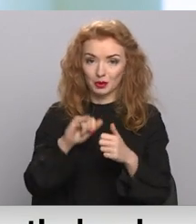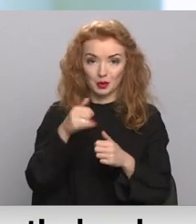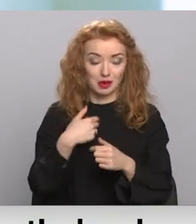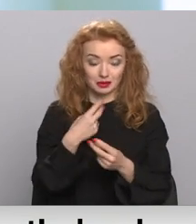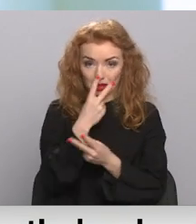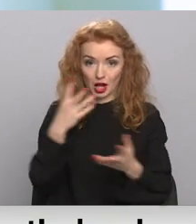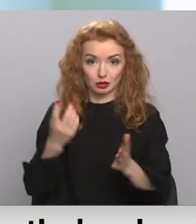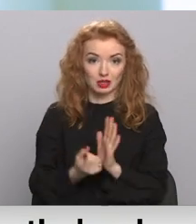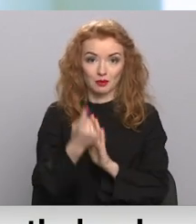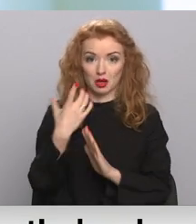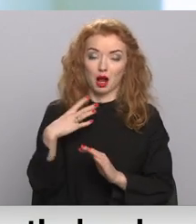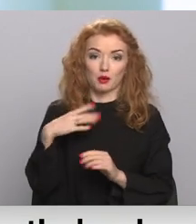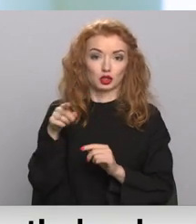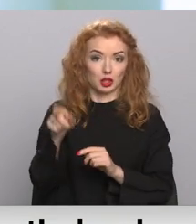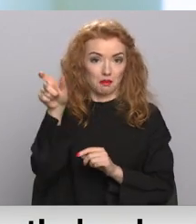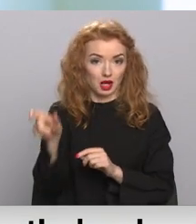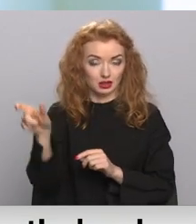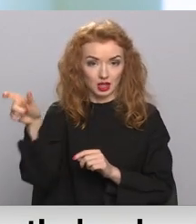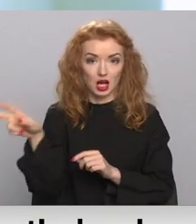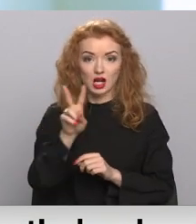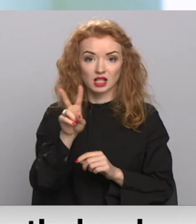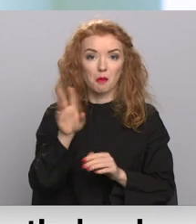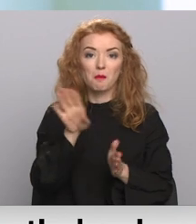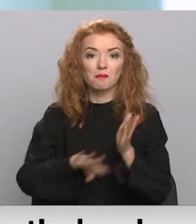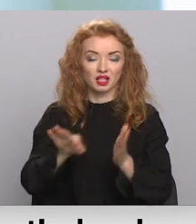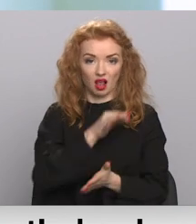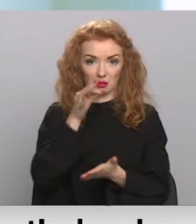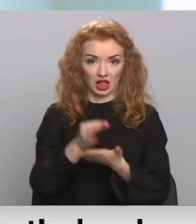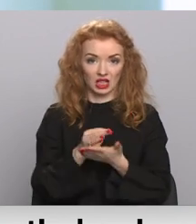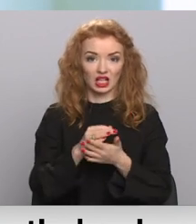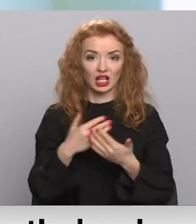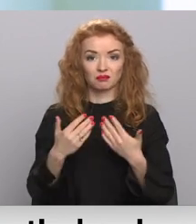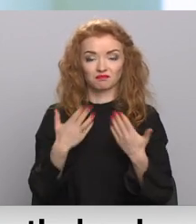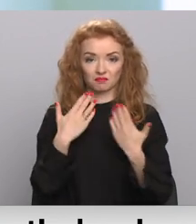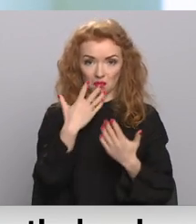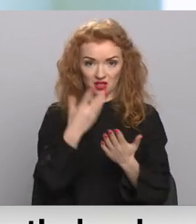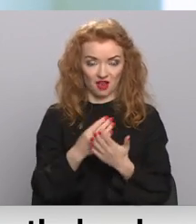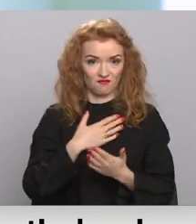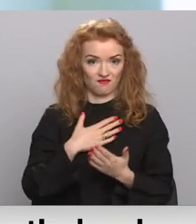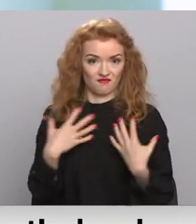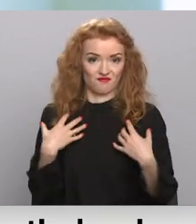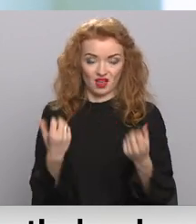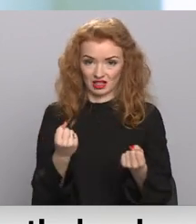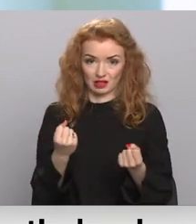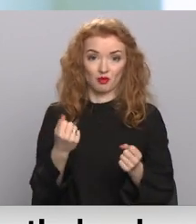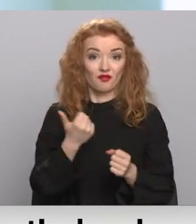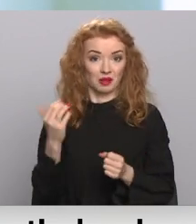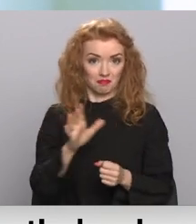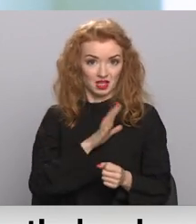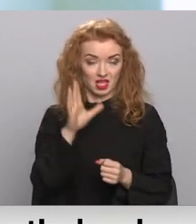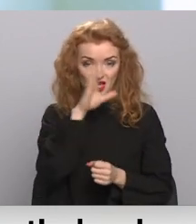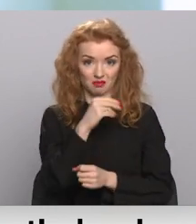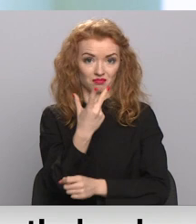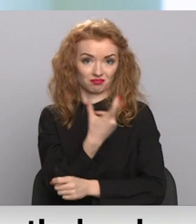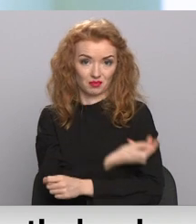neredzu iemeslu, kāpēc šie pacienti, kas tik bezatbildīgi izturās pret savu veselību, ja, viņiem bija iespēja vakcinēties un